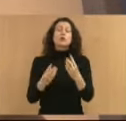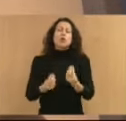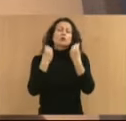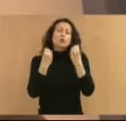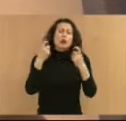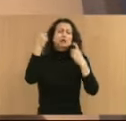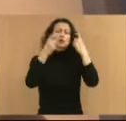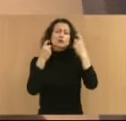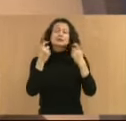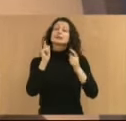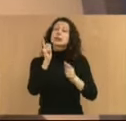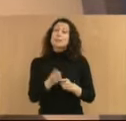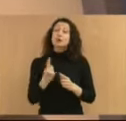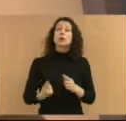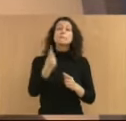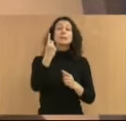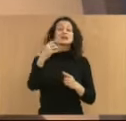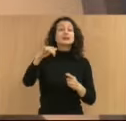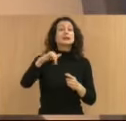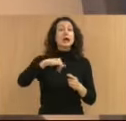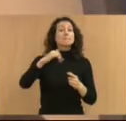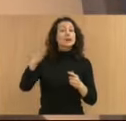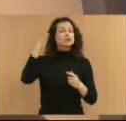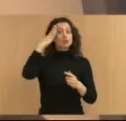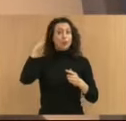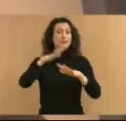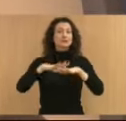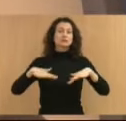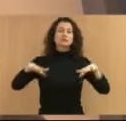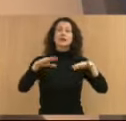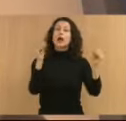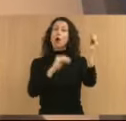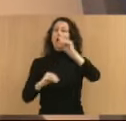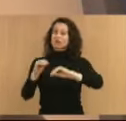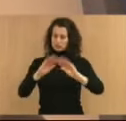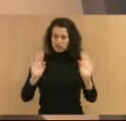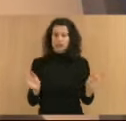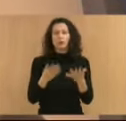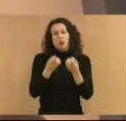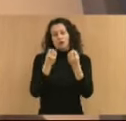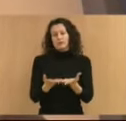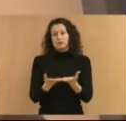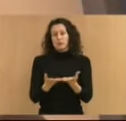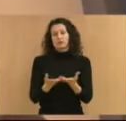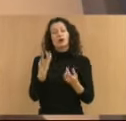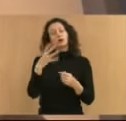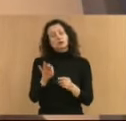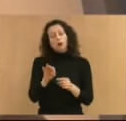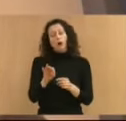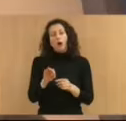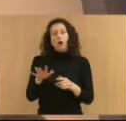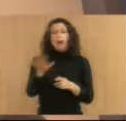междуправителствена конференция да започне, разбира се, когато е възможно, но в геополитическия интерес на самия съюз е тя да